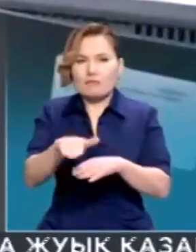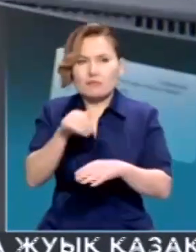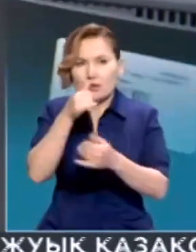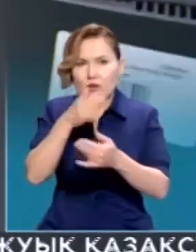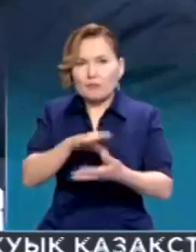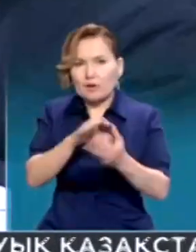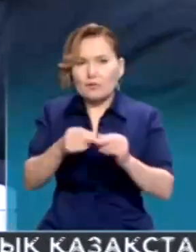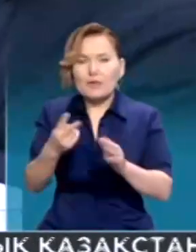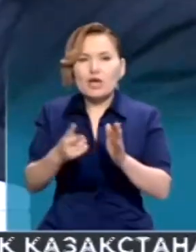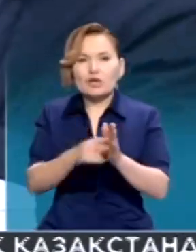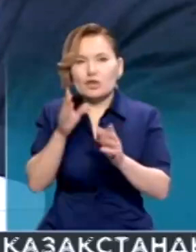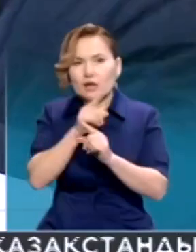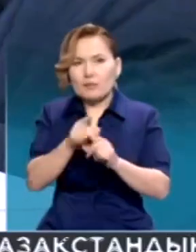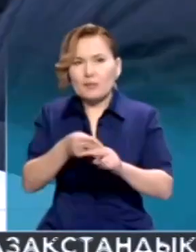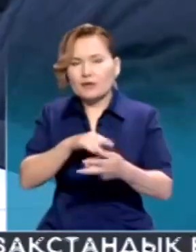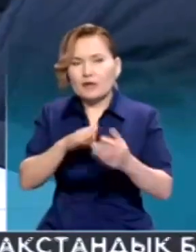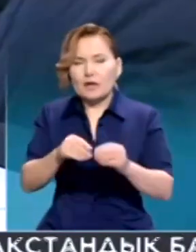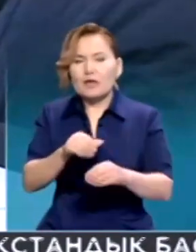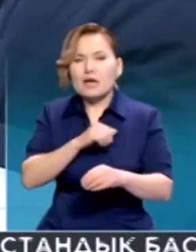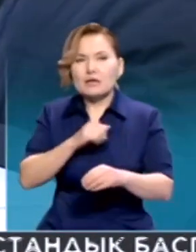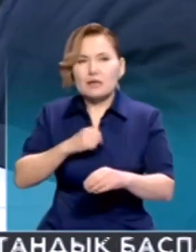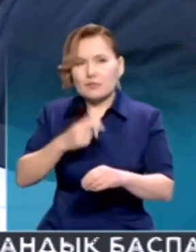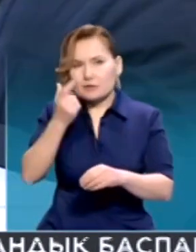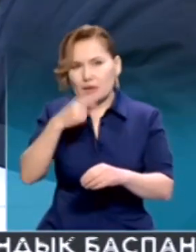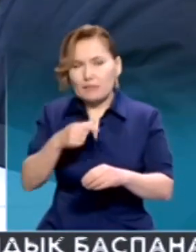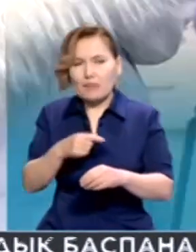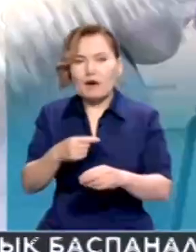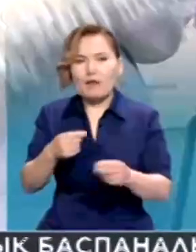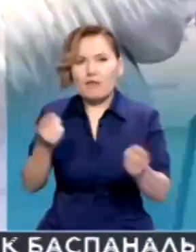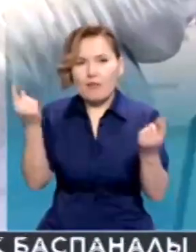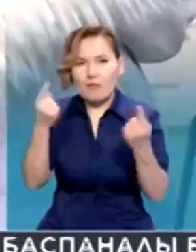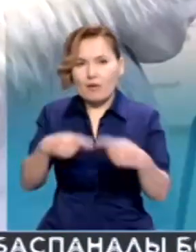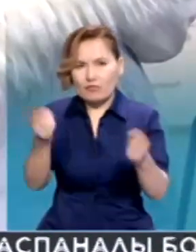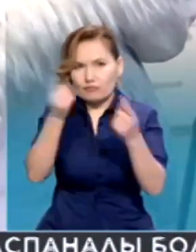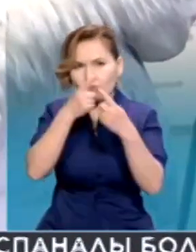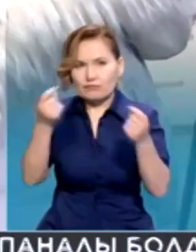Бұдан бөлек 7 жылдың ішінде өзін қайтадан банкрот деп жариялай алмайды.